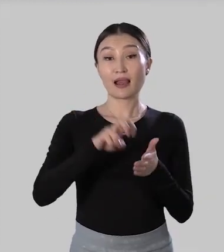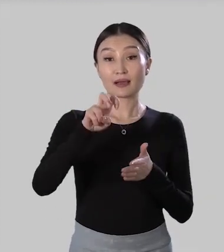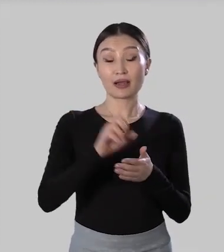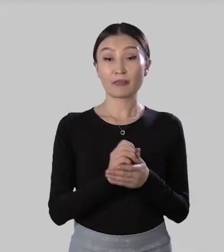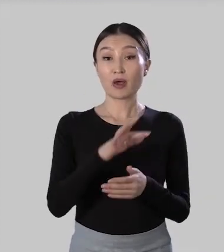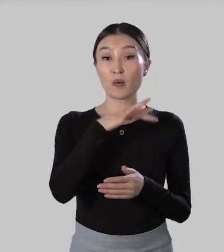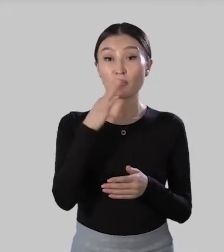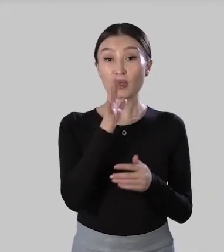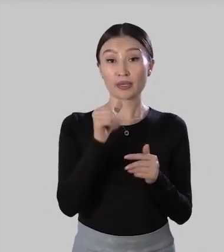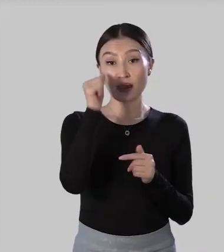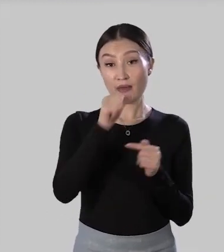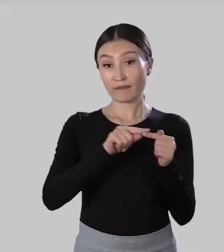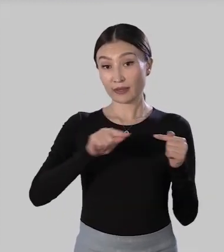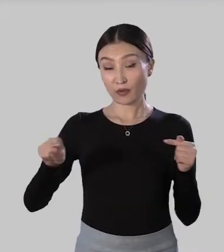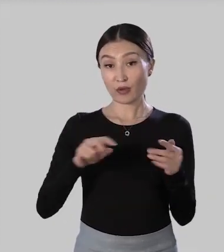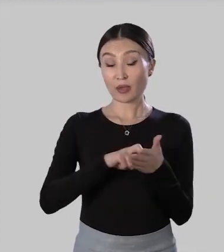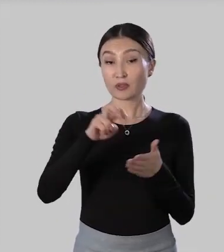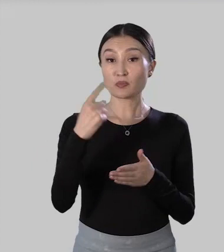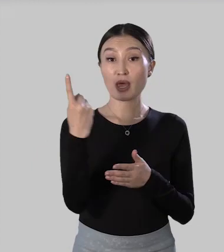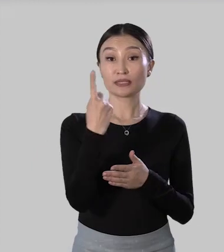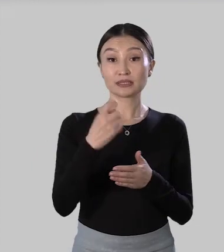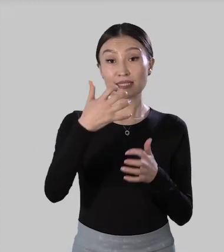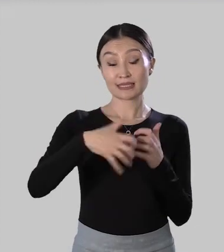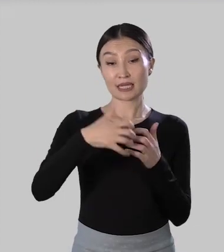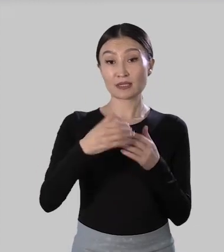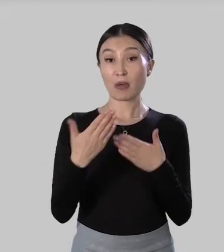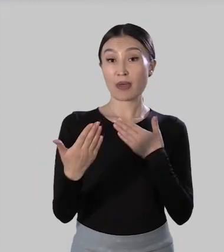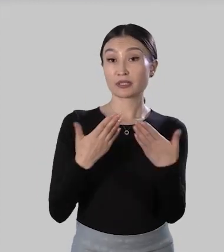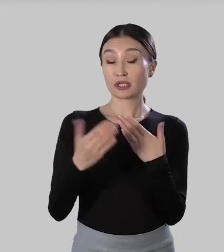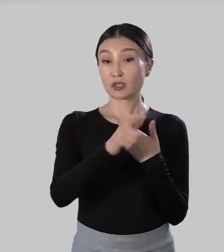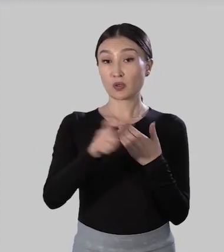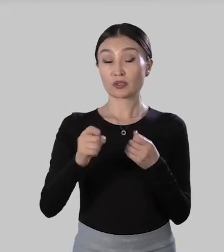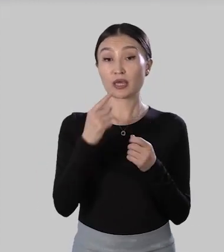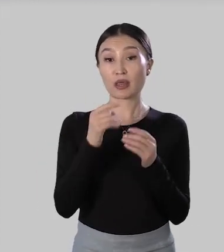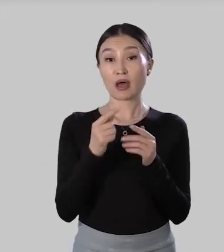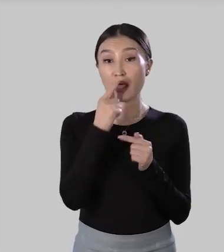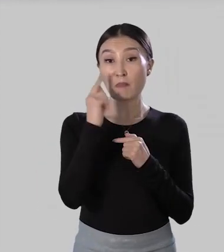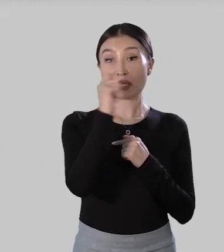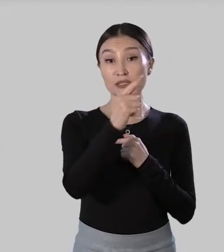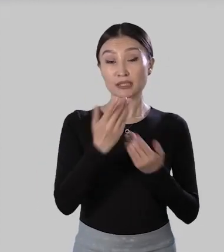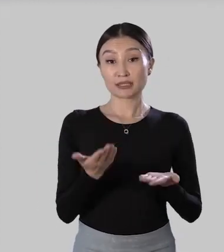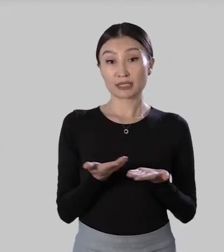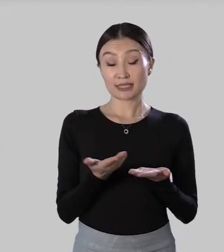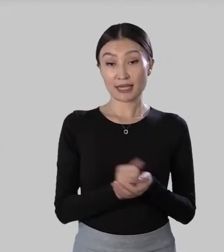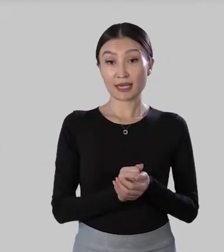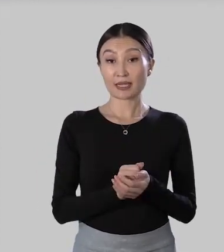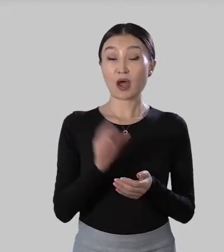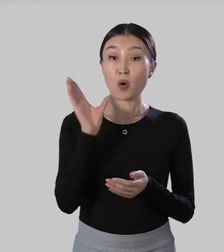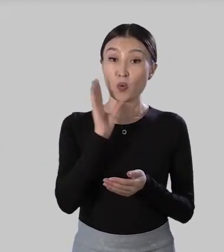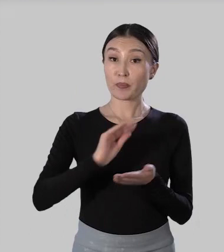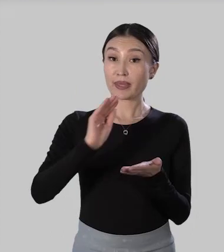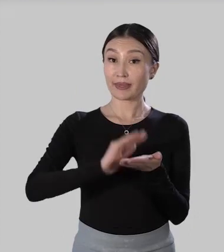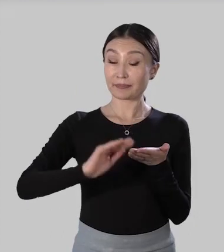протяжении многих веков письмо было единственным средством общения людей на больших расстояниях. А умение писать